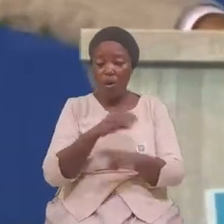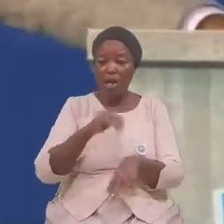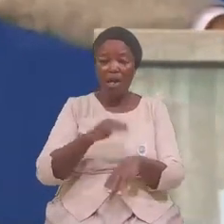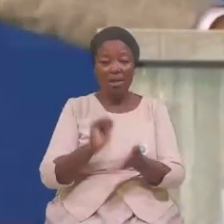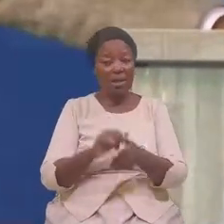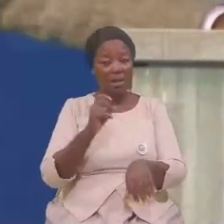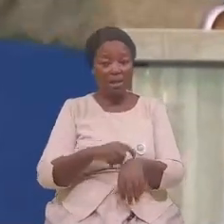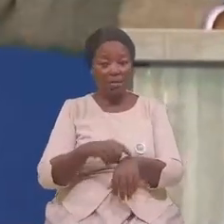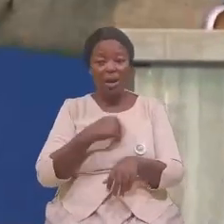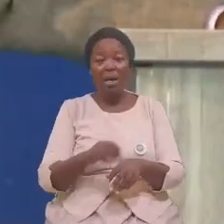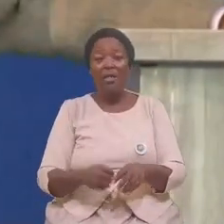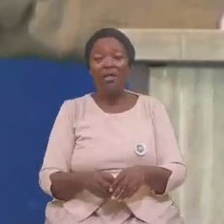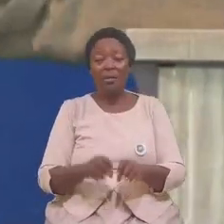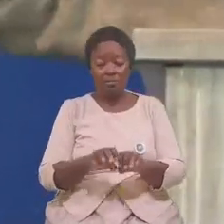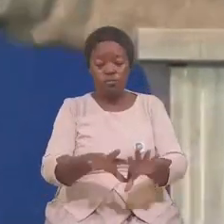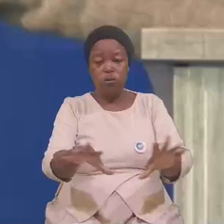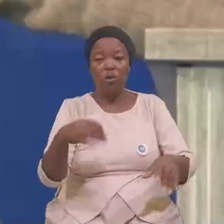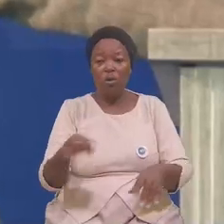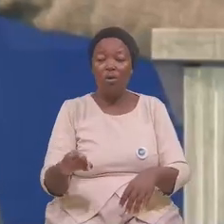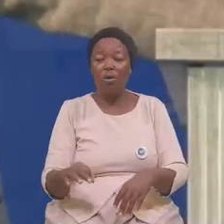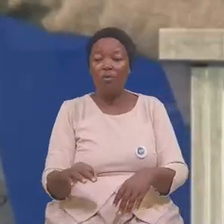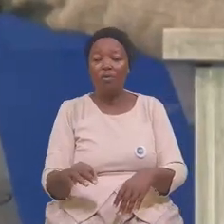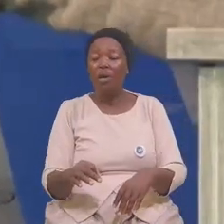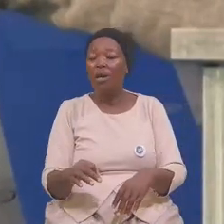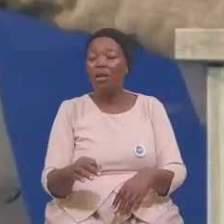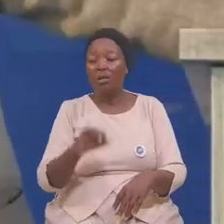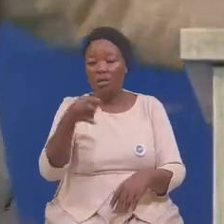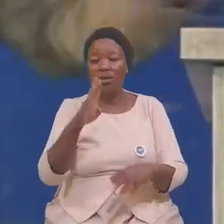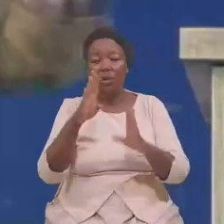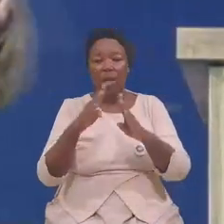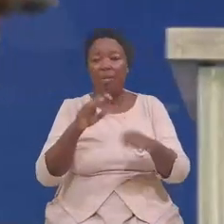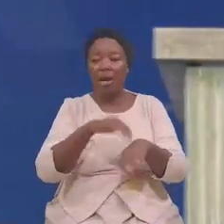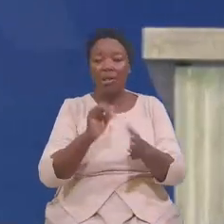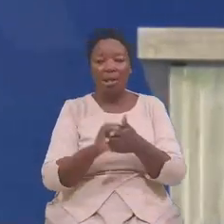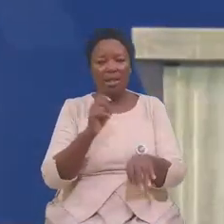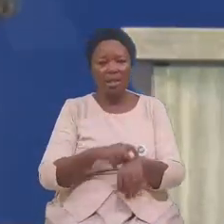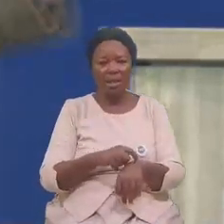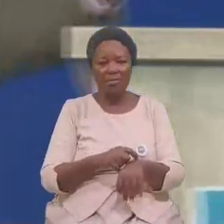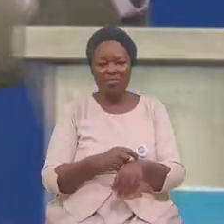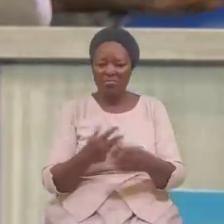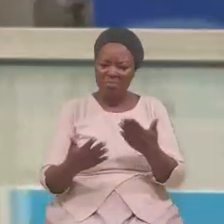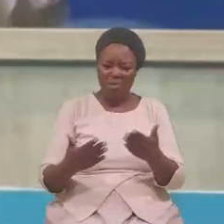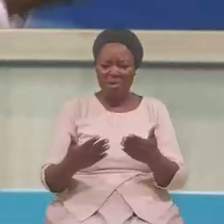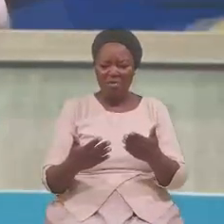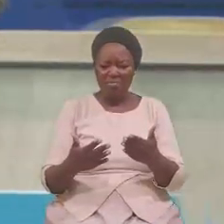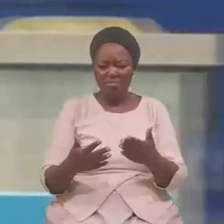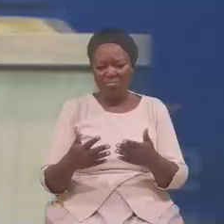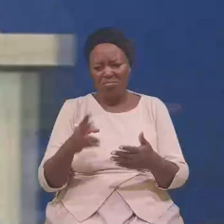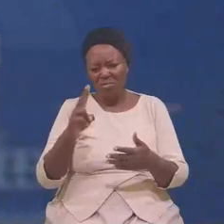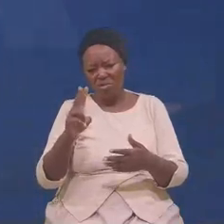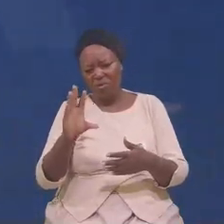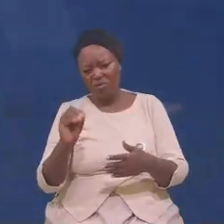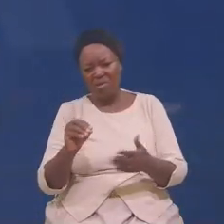population de Jérusalem en son temps à peine 250